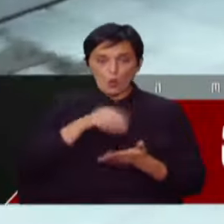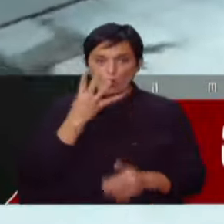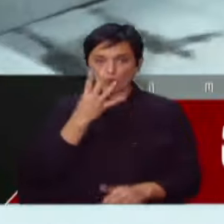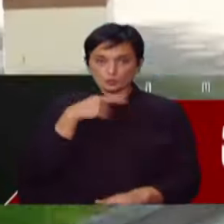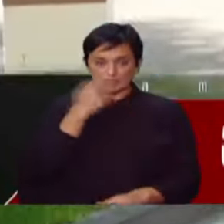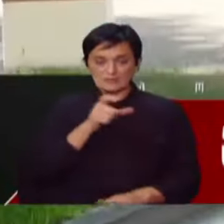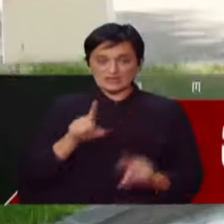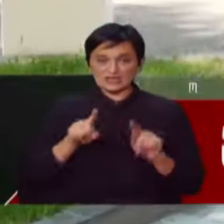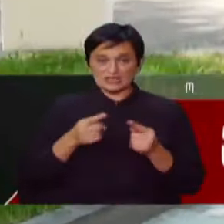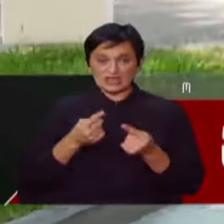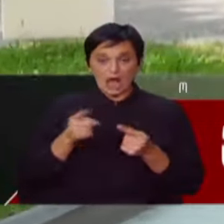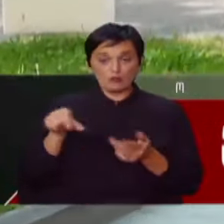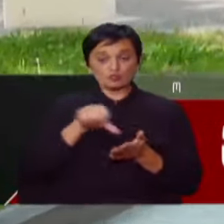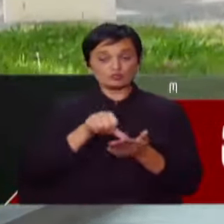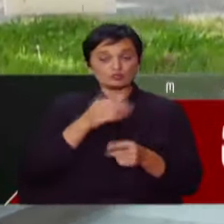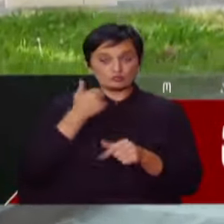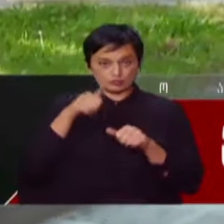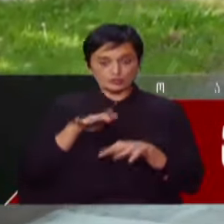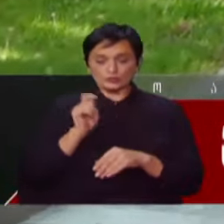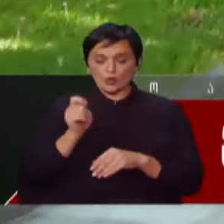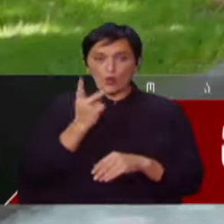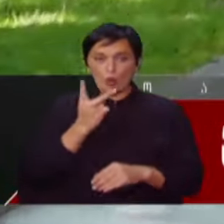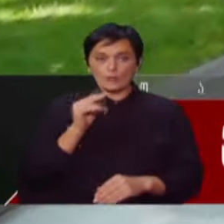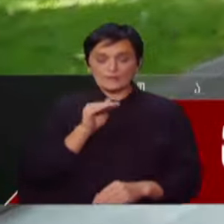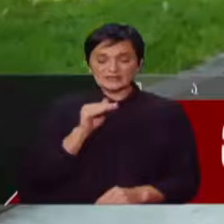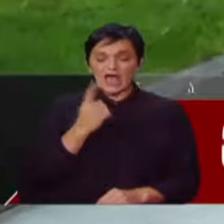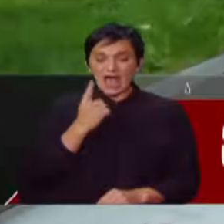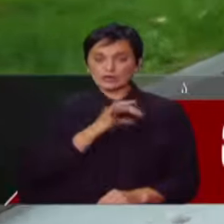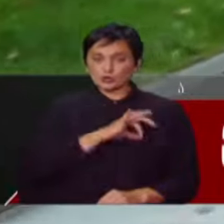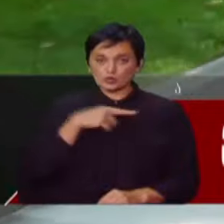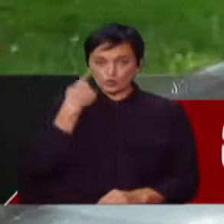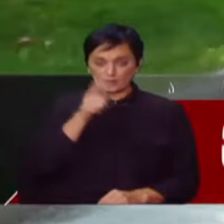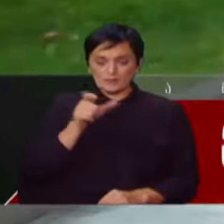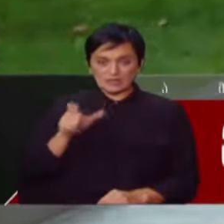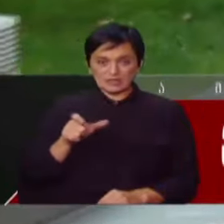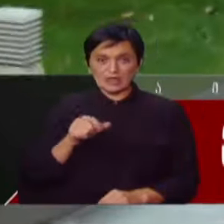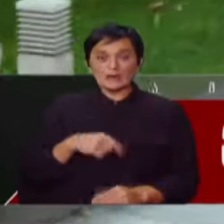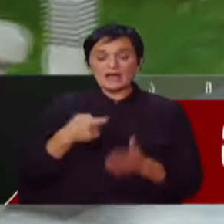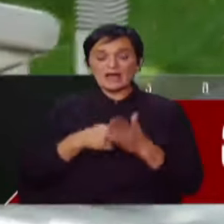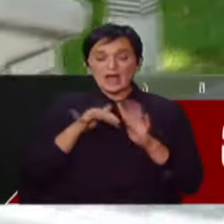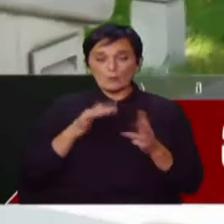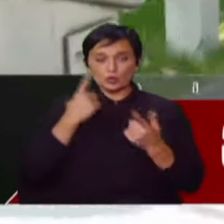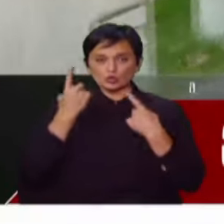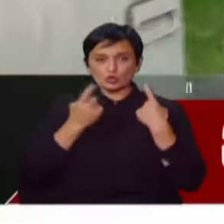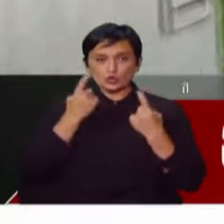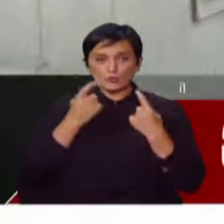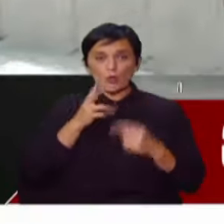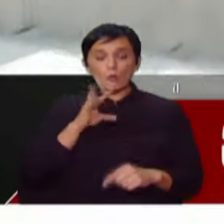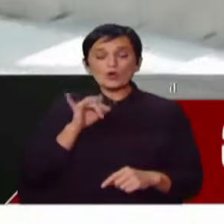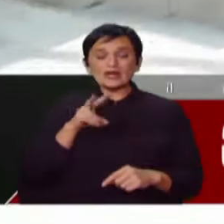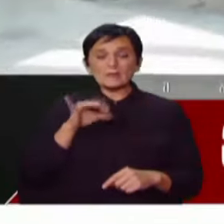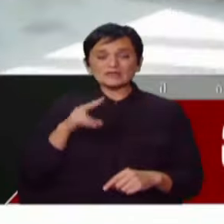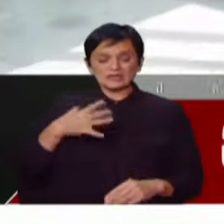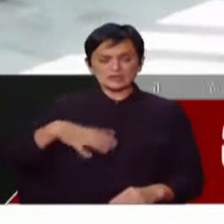პირია დაკავებული, დაუსრებლად ბრალი ორ ფიზიკურ პირს და ერთ იურიდიულ პირს წარუდგინეს. გამოძიების ინფორმაციით, Morgan